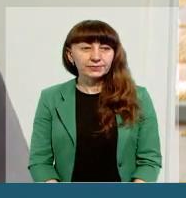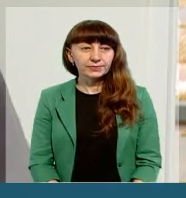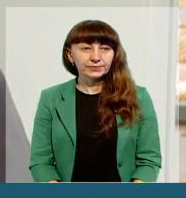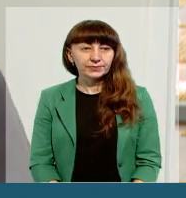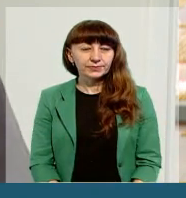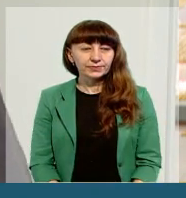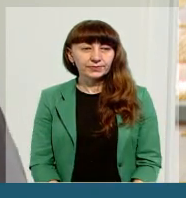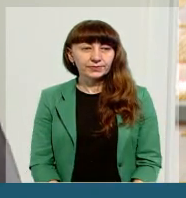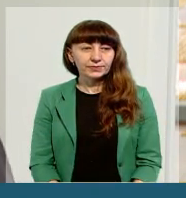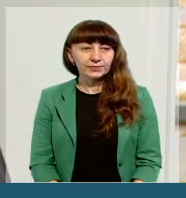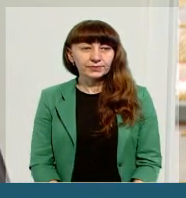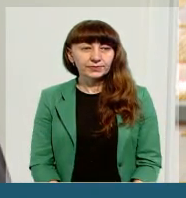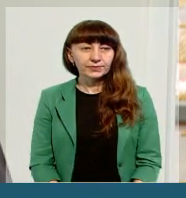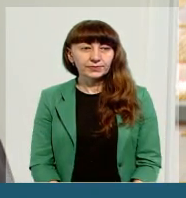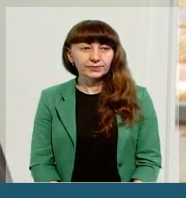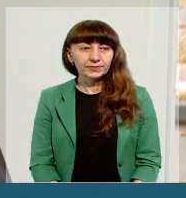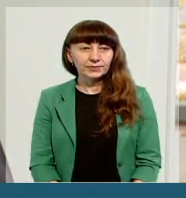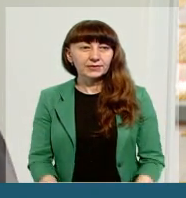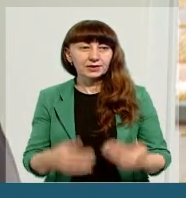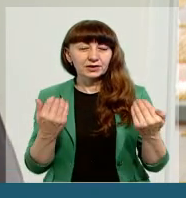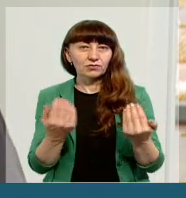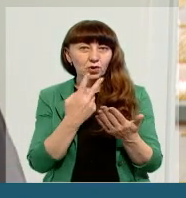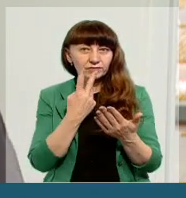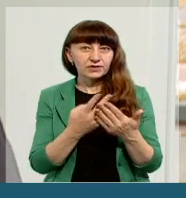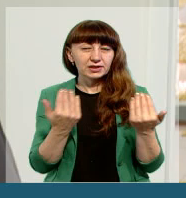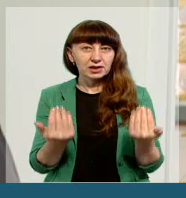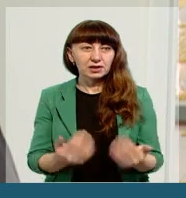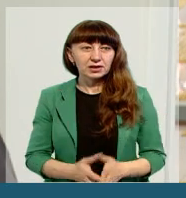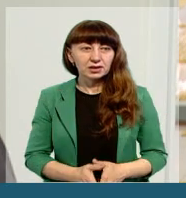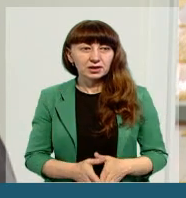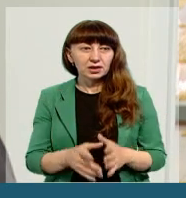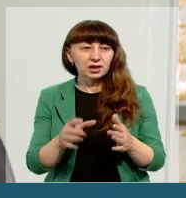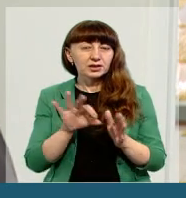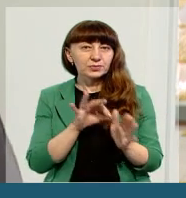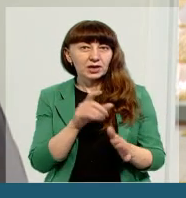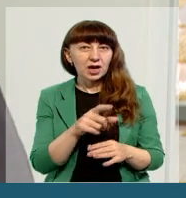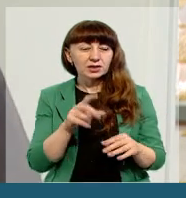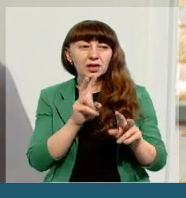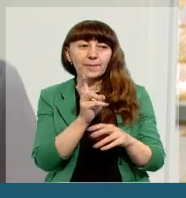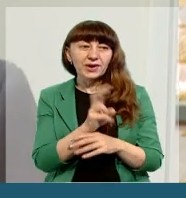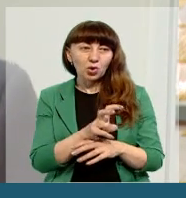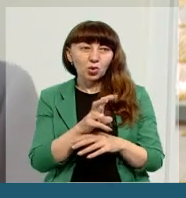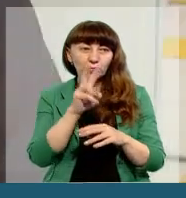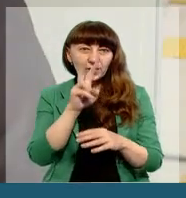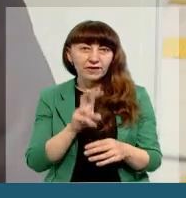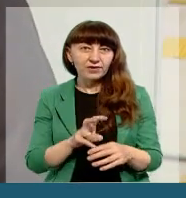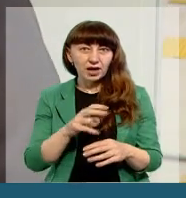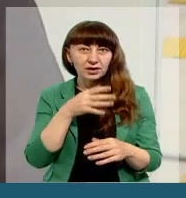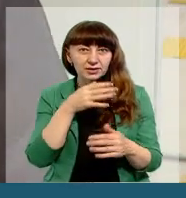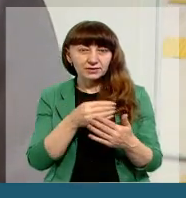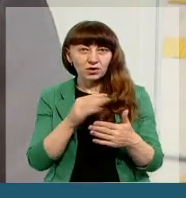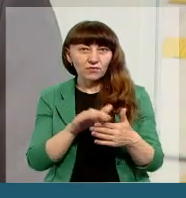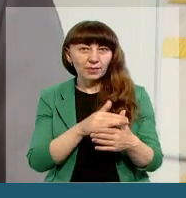всех на выборы. Вы сегодня видели тоже, что избиратели приходят, тоже проверяют себе в списках.